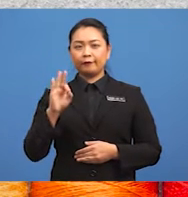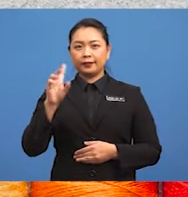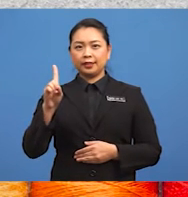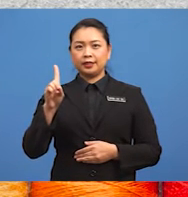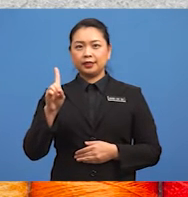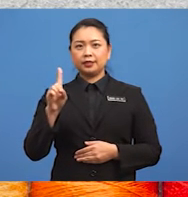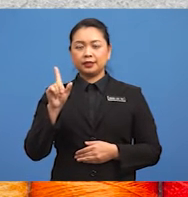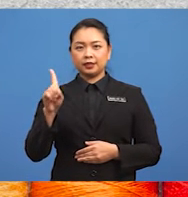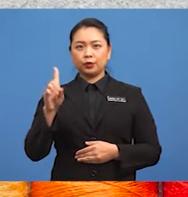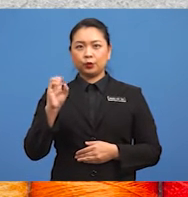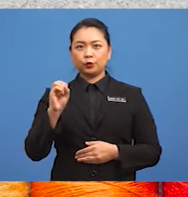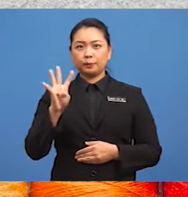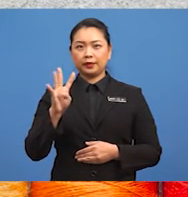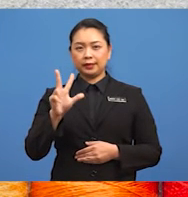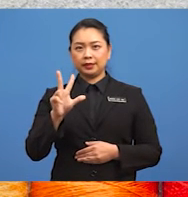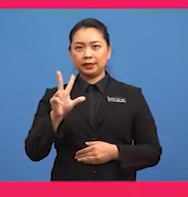HFD1043 pakaian hamil.